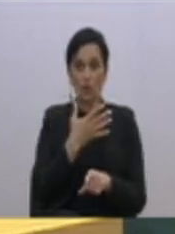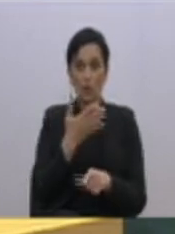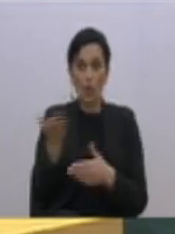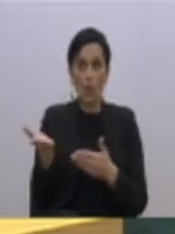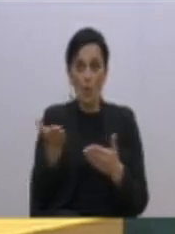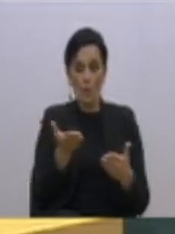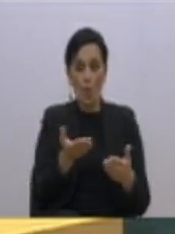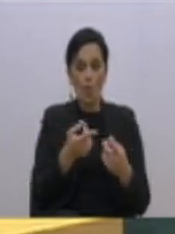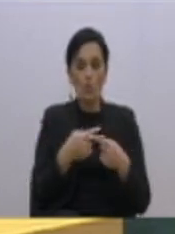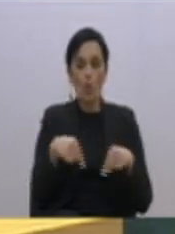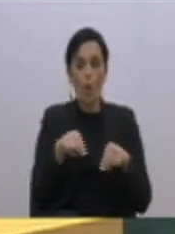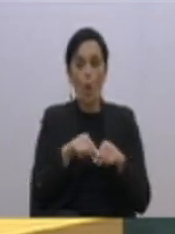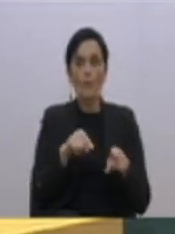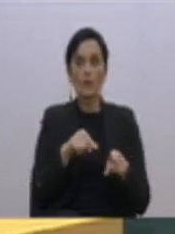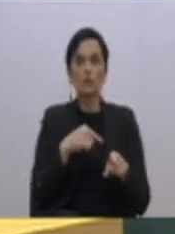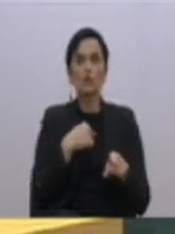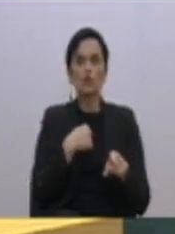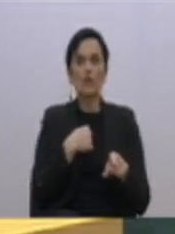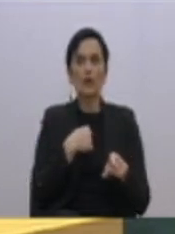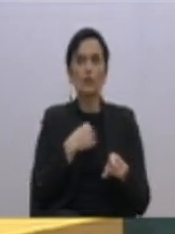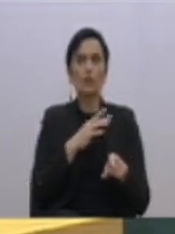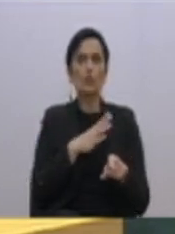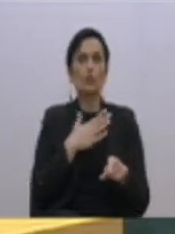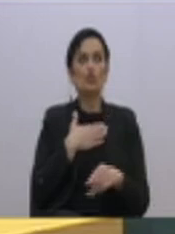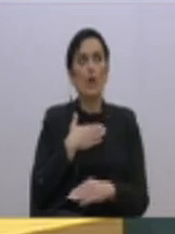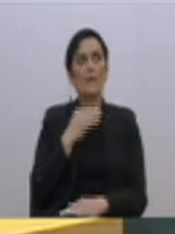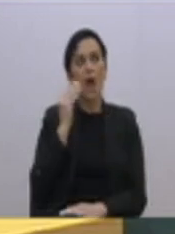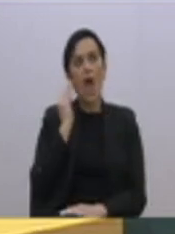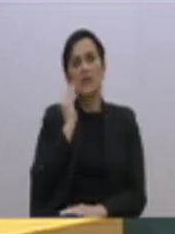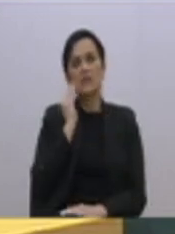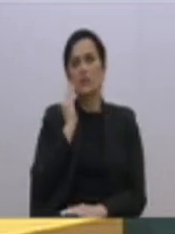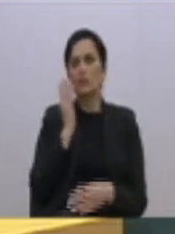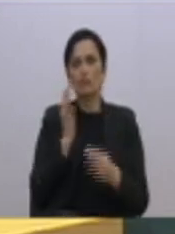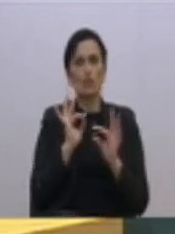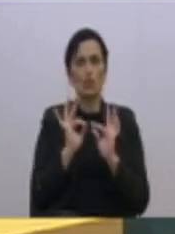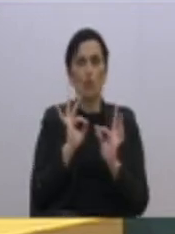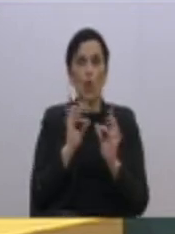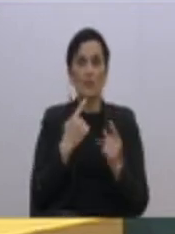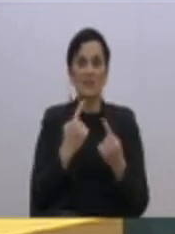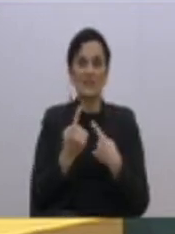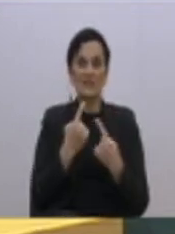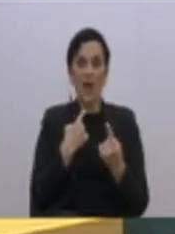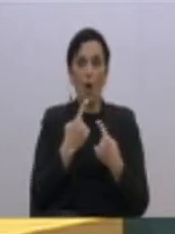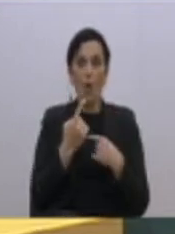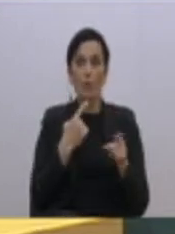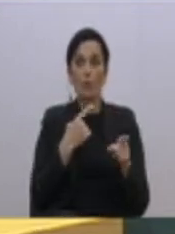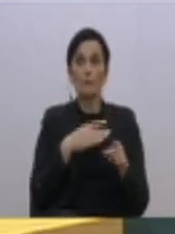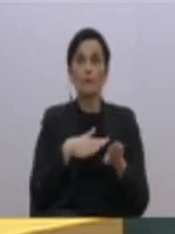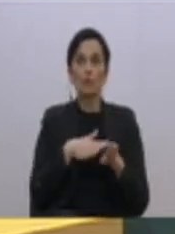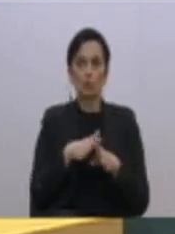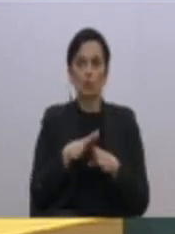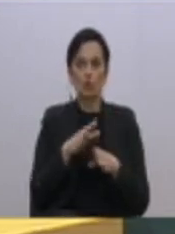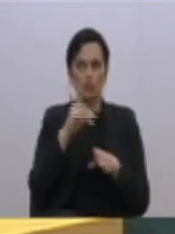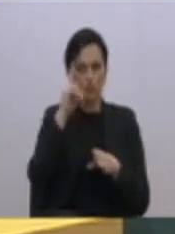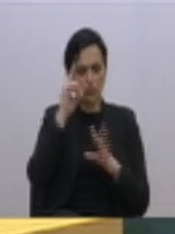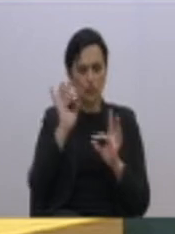მოვძანდა კომიტეტზე და ჩვენ ხო და ძალიან ისეთი ჩემი აზრით ნორმალური საუბარი და ის სრულად საღად